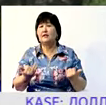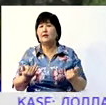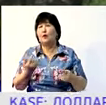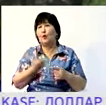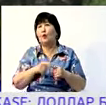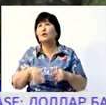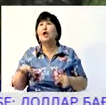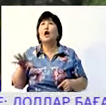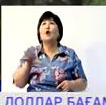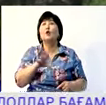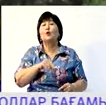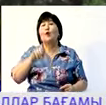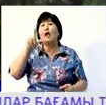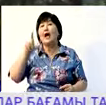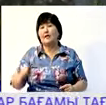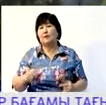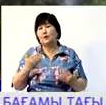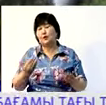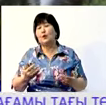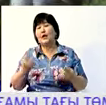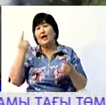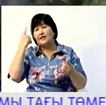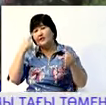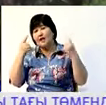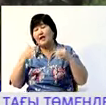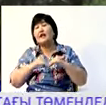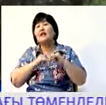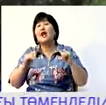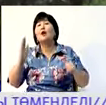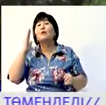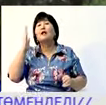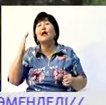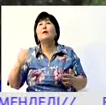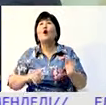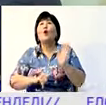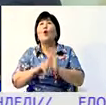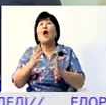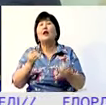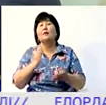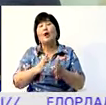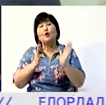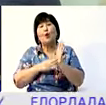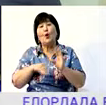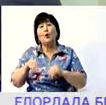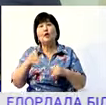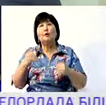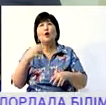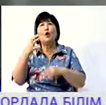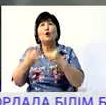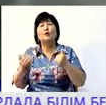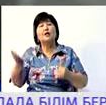осы түгеліп азаматымыз соны шығарып, соны дамытам деп, баяғы қолға алам деп жүр. Тоғызқұмалақ бүгінде